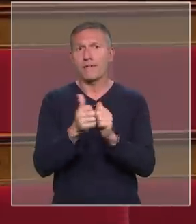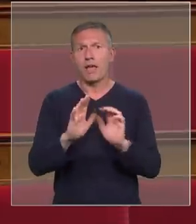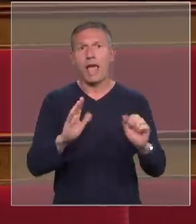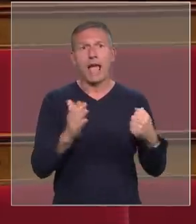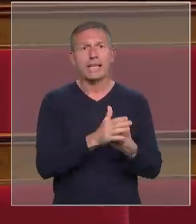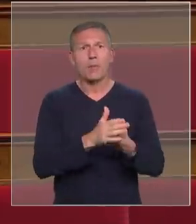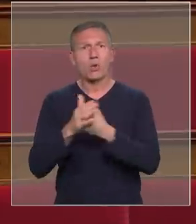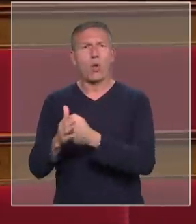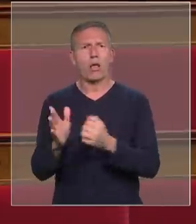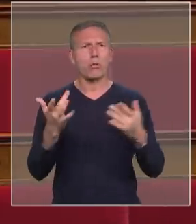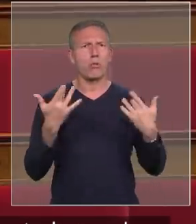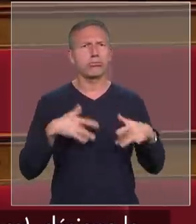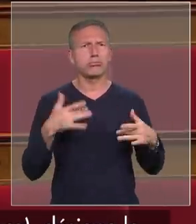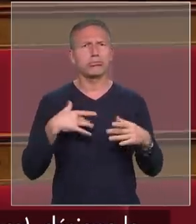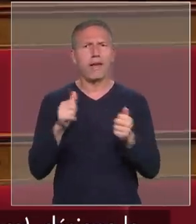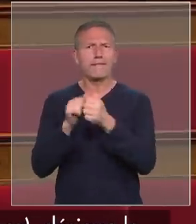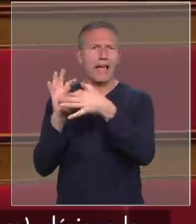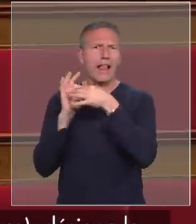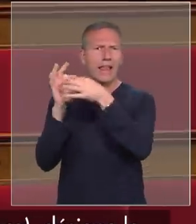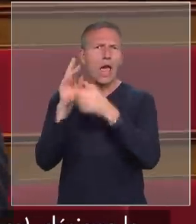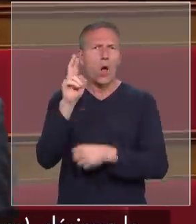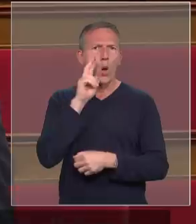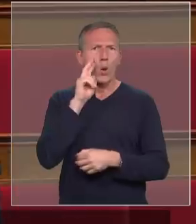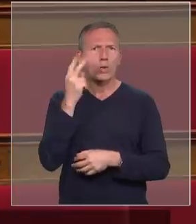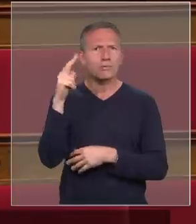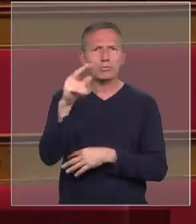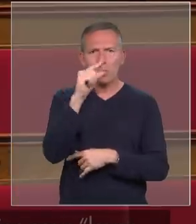qui voulait se blanchir de ses liaisons avec la Russie de Vladimir Poutine.